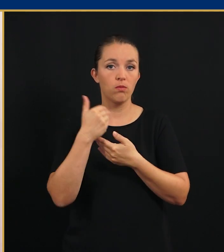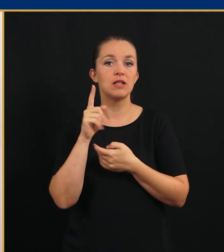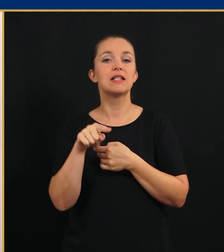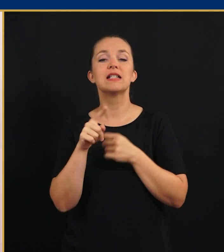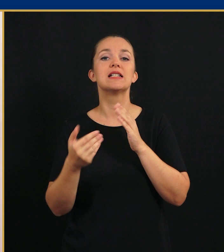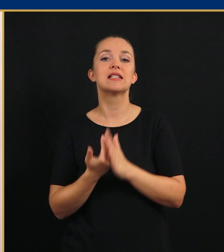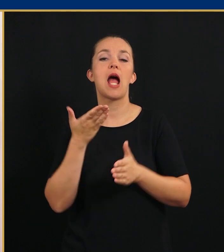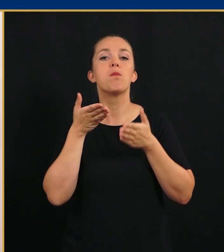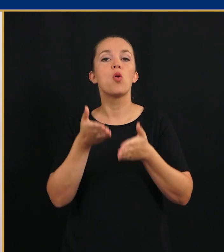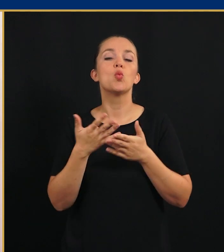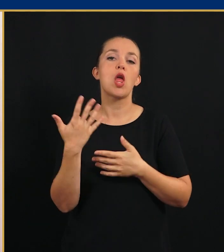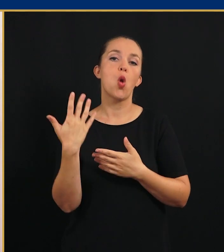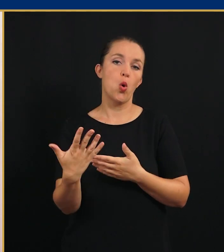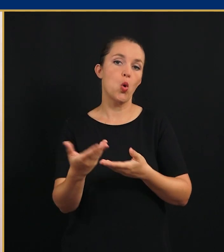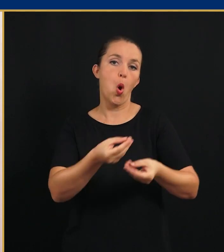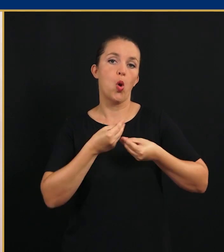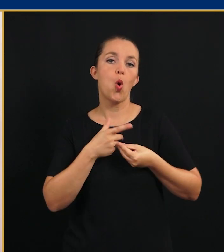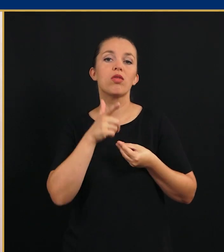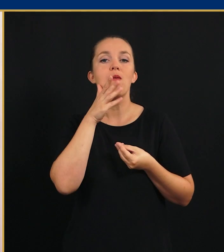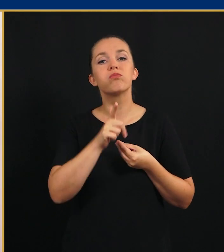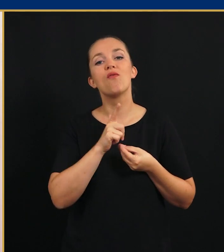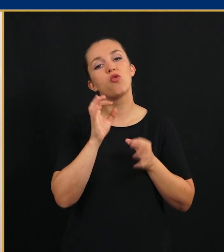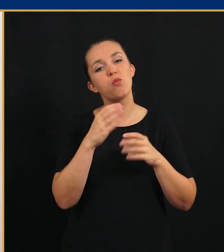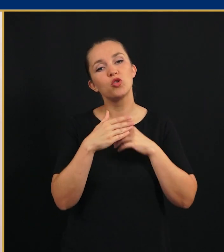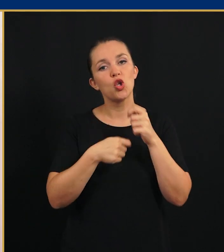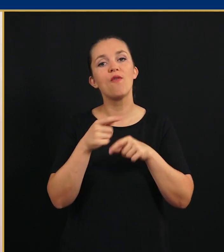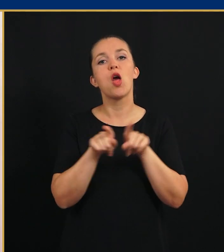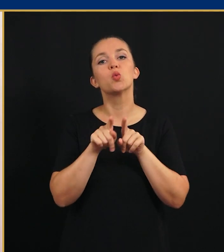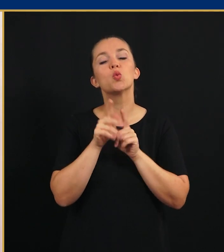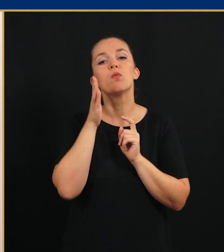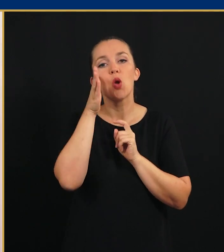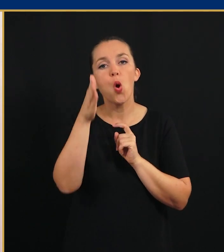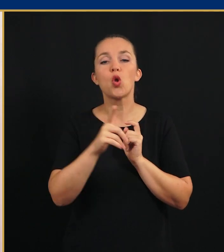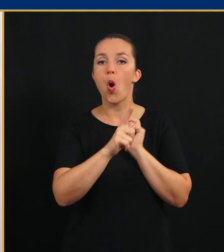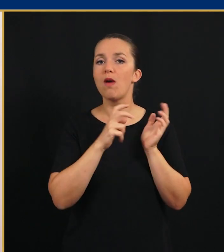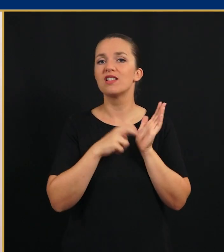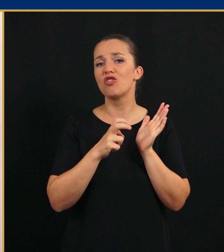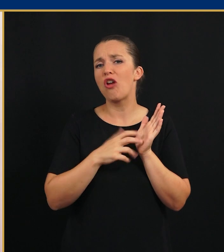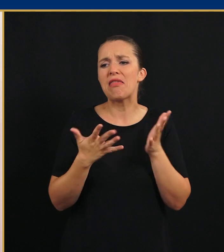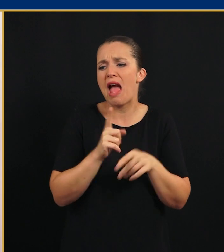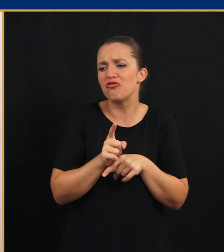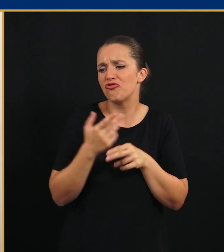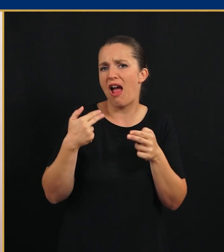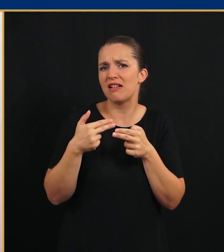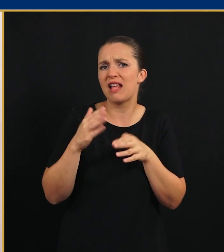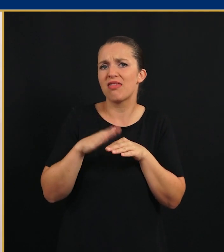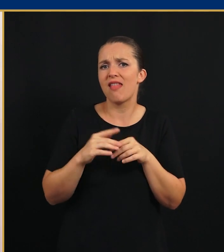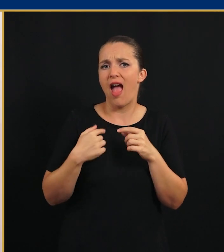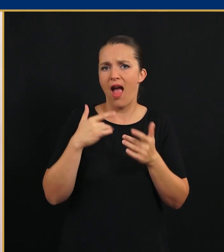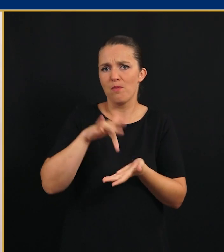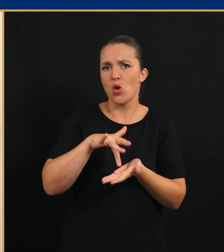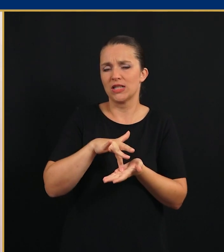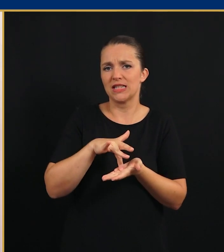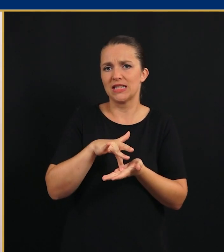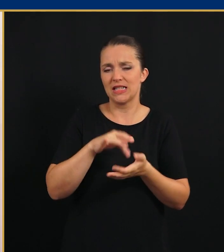res za obisk in za ponujeno roko, da bova dobro sodelovala tudi v prihodnje. Oba sva šele nekaj časa